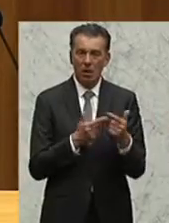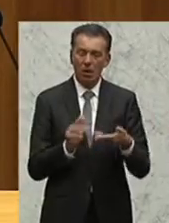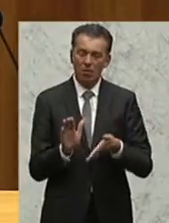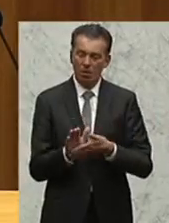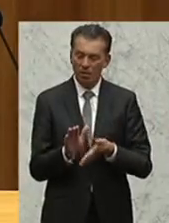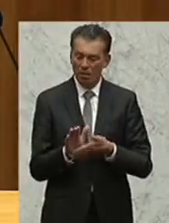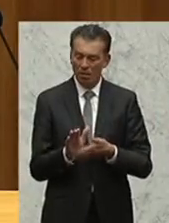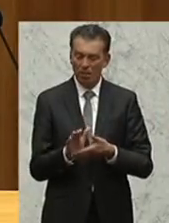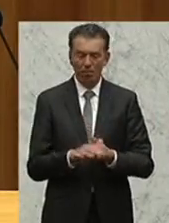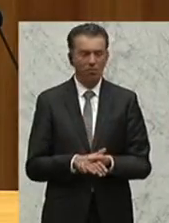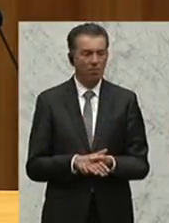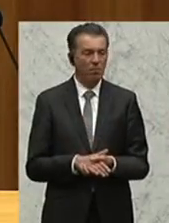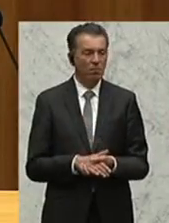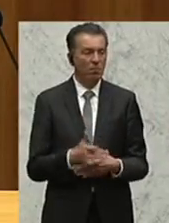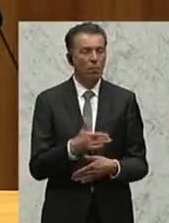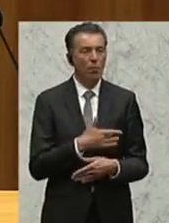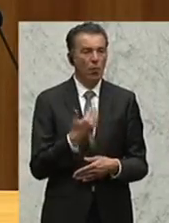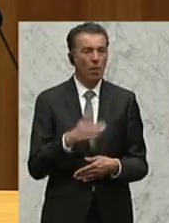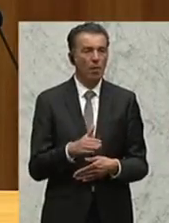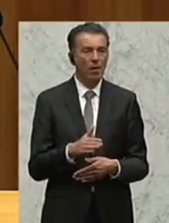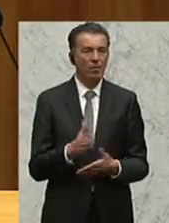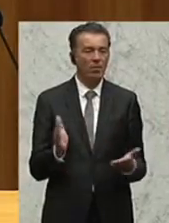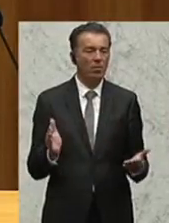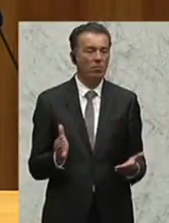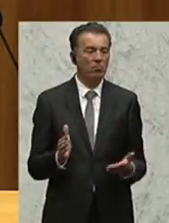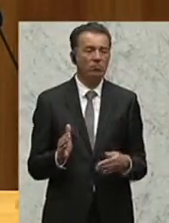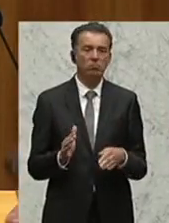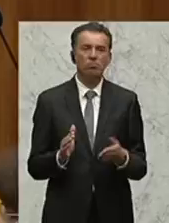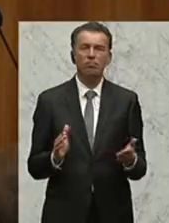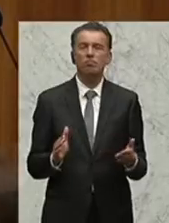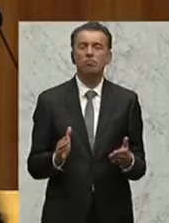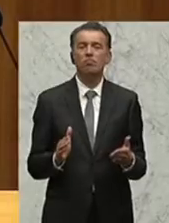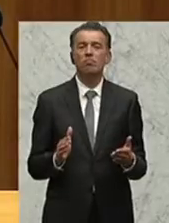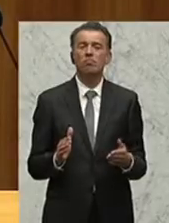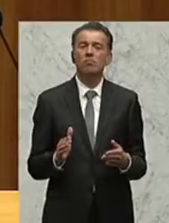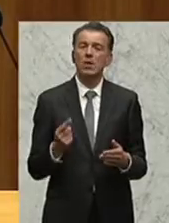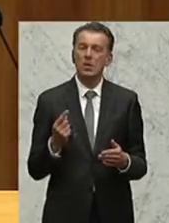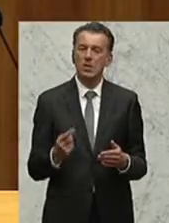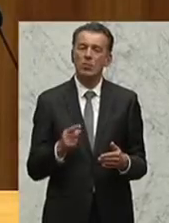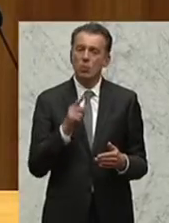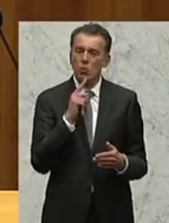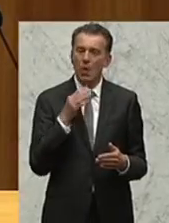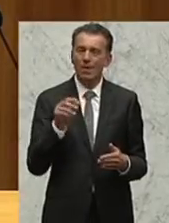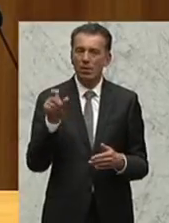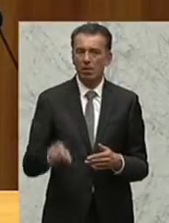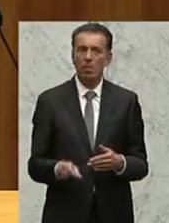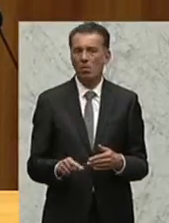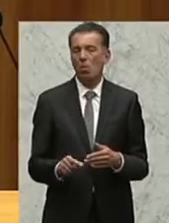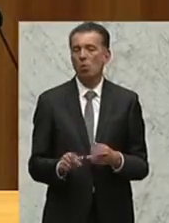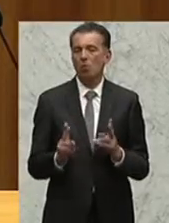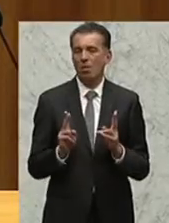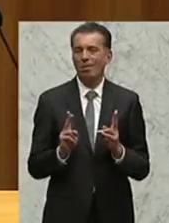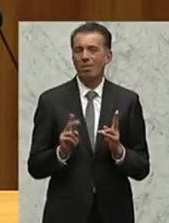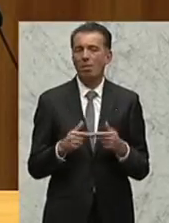erwiesen, dass die dem Bürgermeister als Amtsperson gesetzlich vorbehaltene Wahlkartenausstellung zumindest in 63 Fällen zu